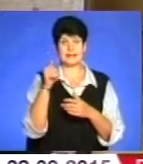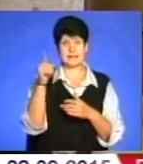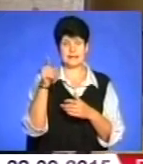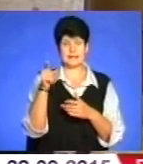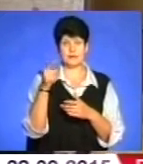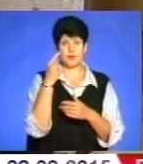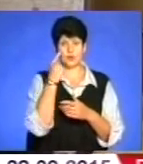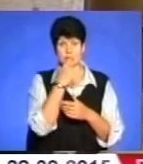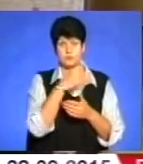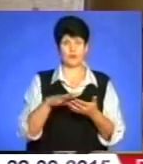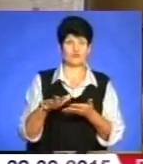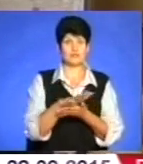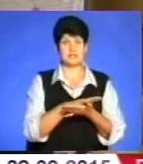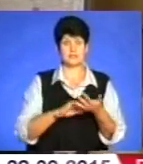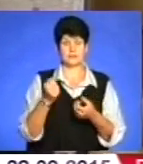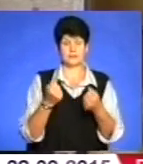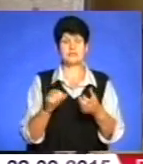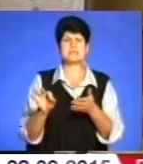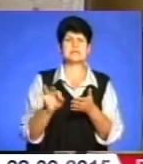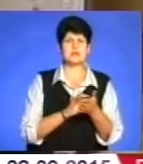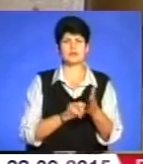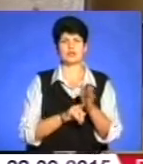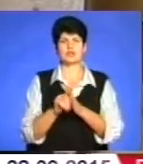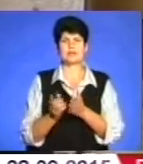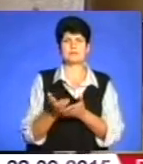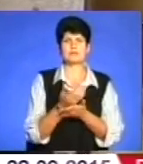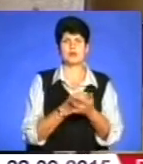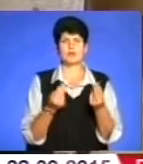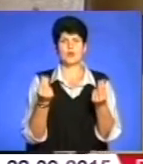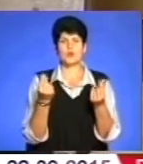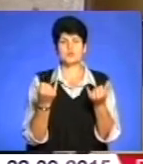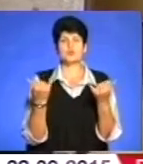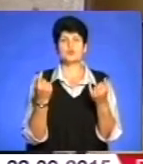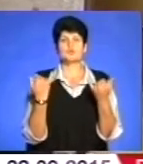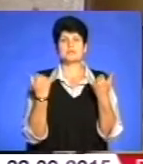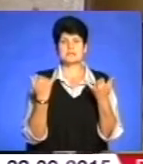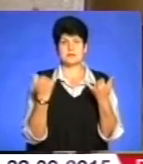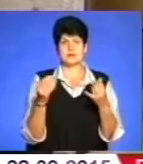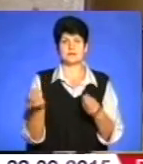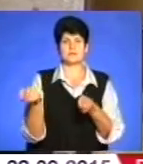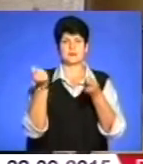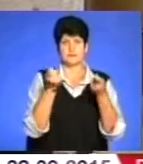знищений був транспортний засіб, ми зразу почали збирати кошти для того, щоб їм зараз,